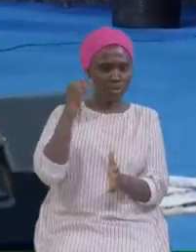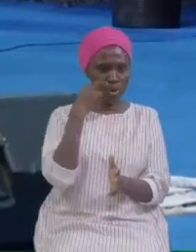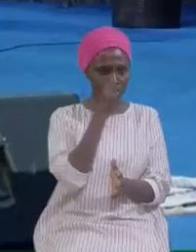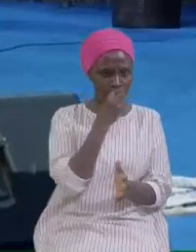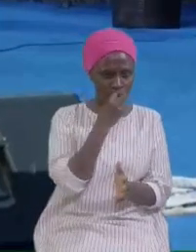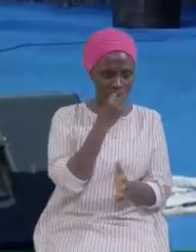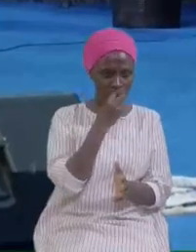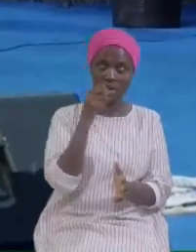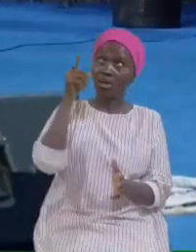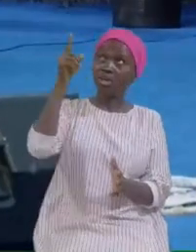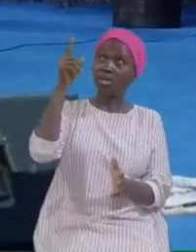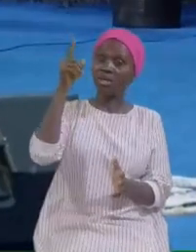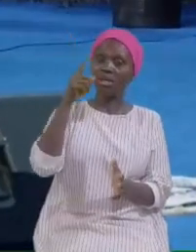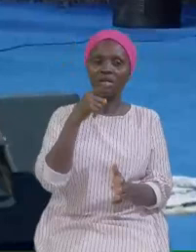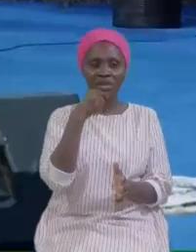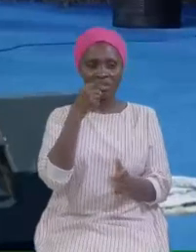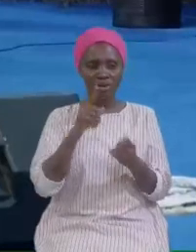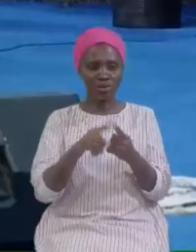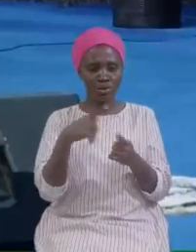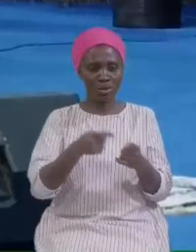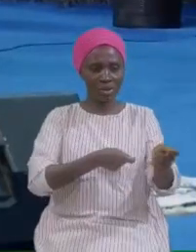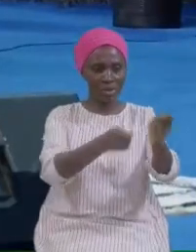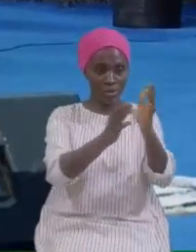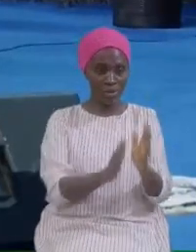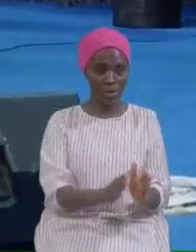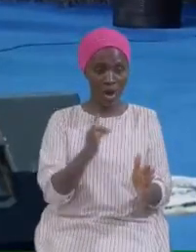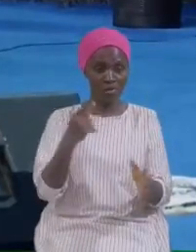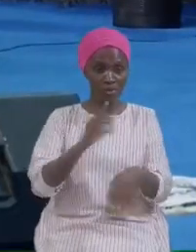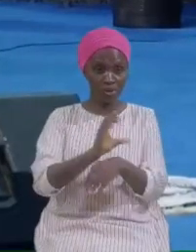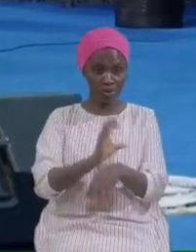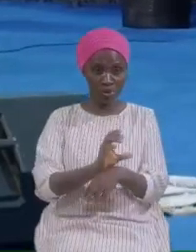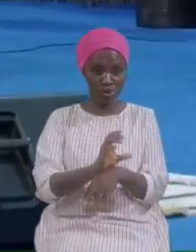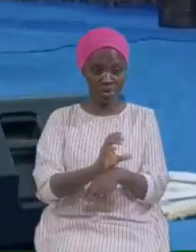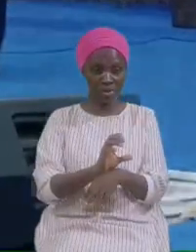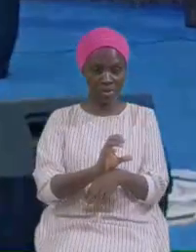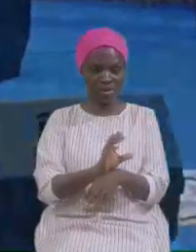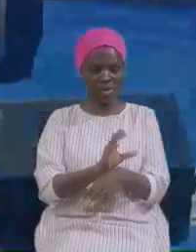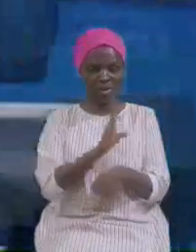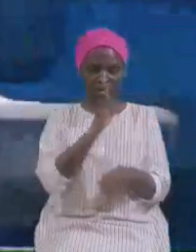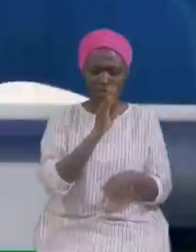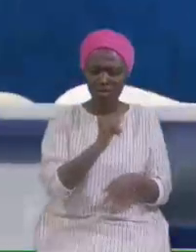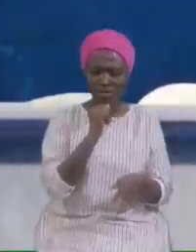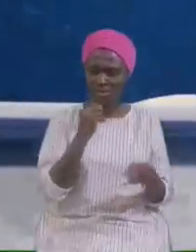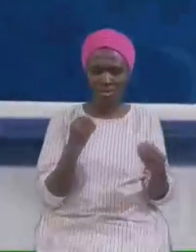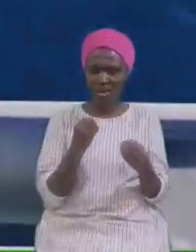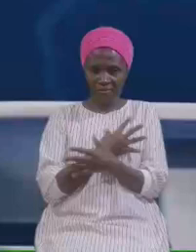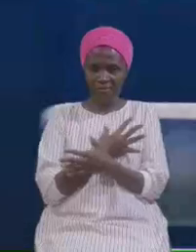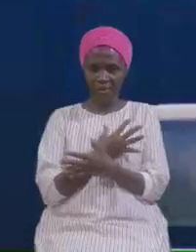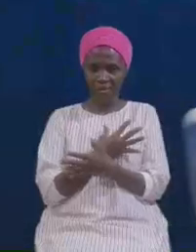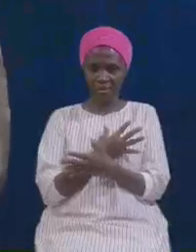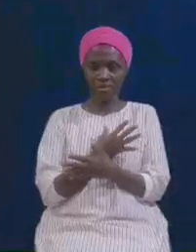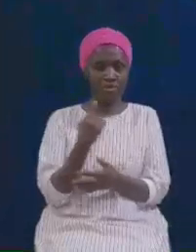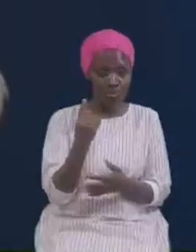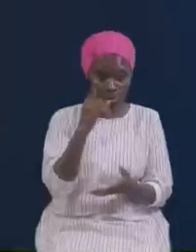ces paroles, sans tenir compte de ces paroles, dit au chef de la synagogue, ne crains pas,